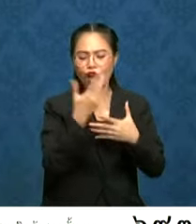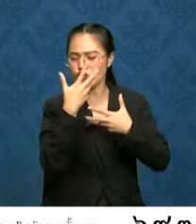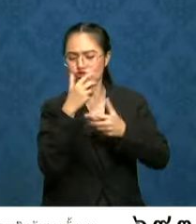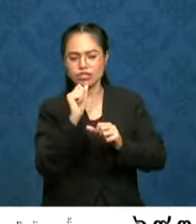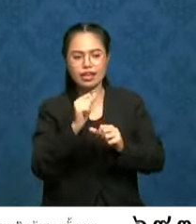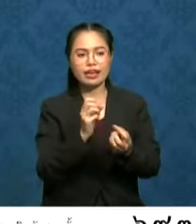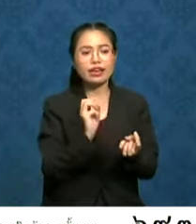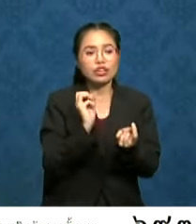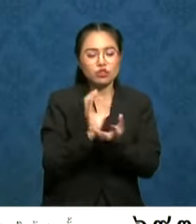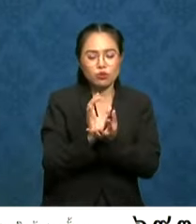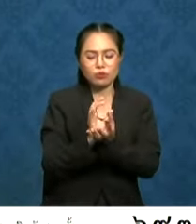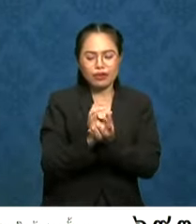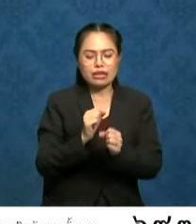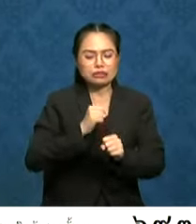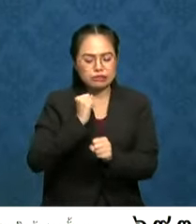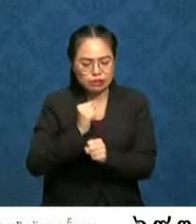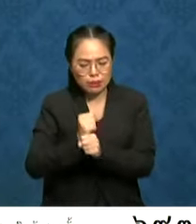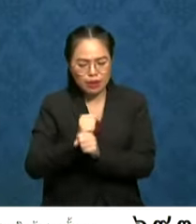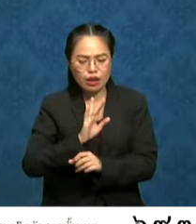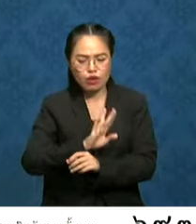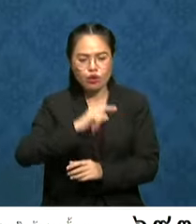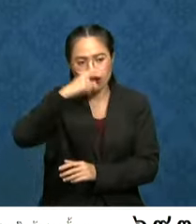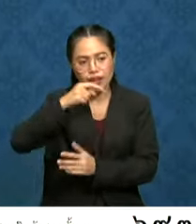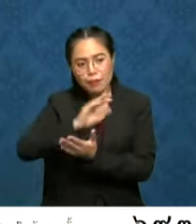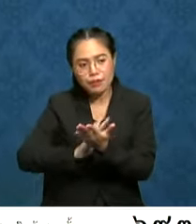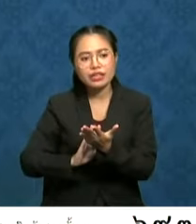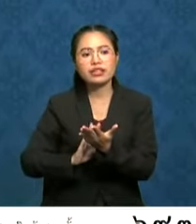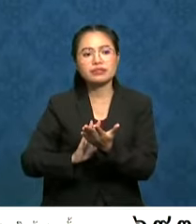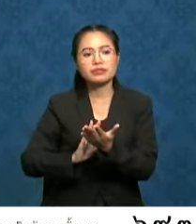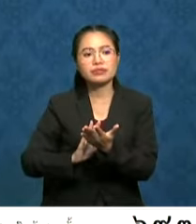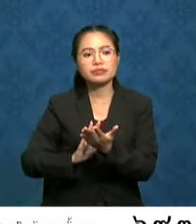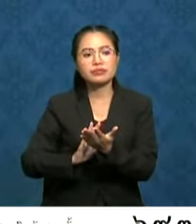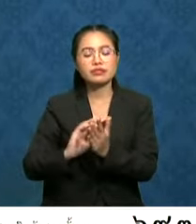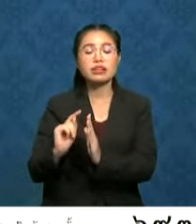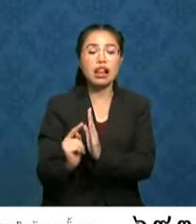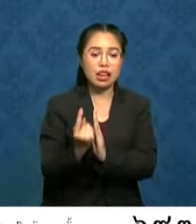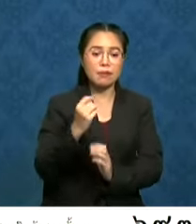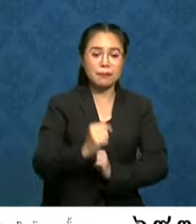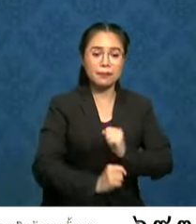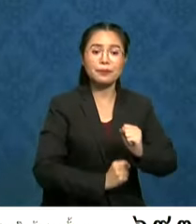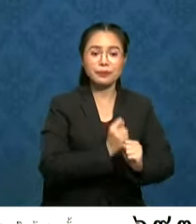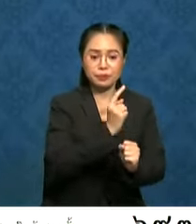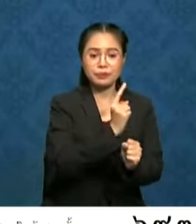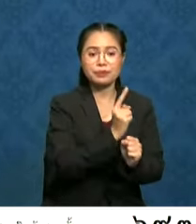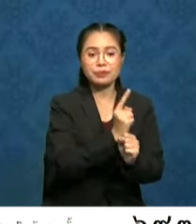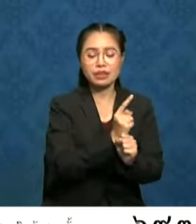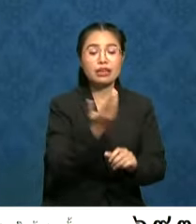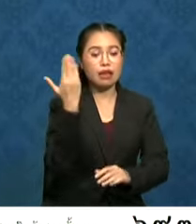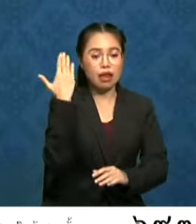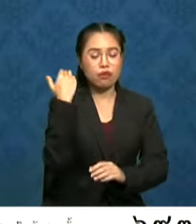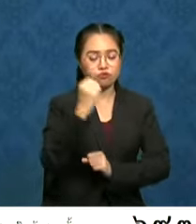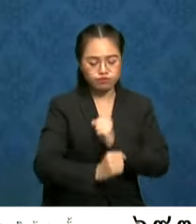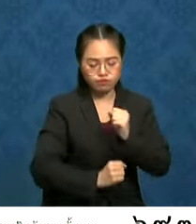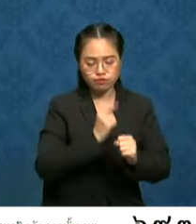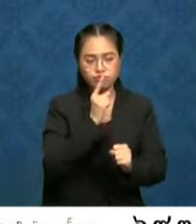ทำลายหลักนิติธรรมหลักนิติรัฐของประเทศไทยไปจนสิ้นเริ่มกันที่ 1ปีที่ศูนยเปล่าครับท่านประธานหากมองย้อน